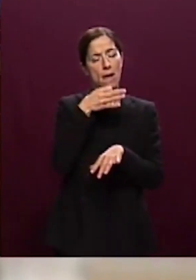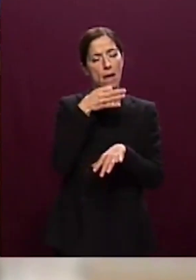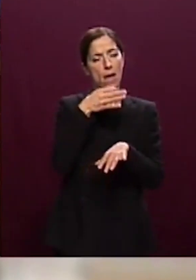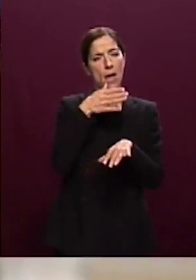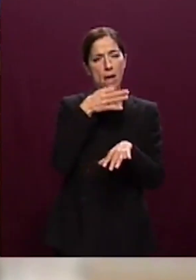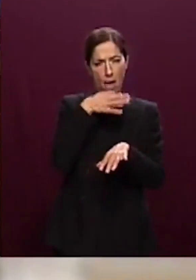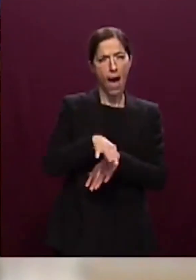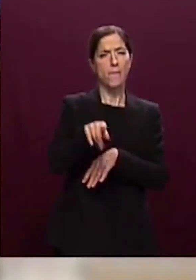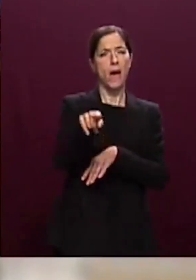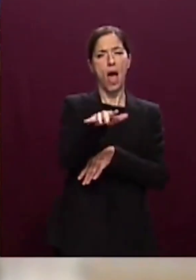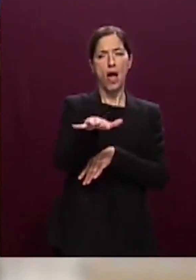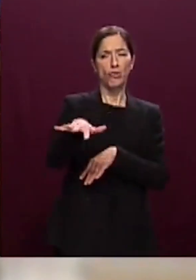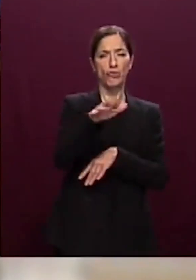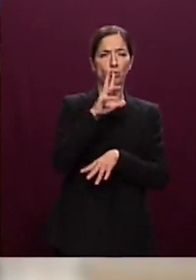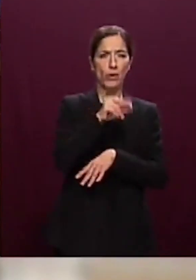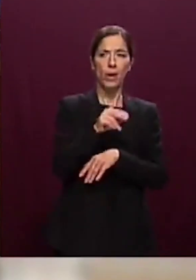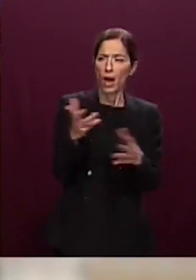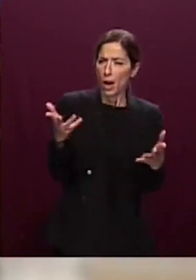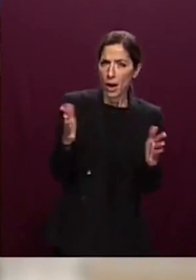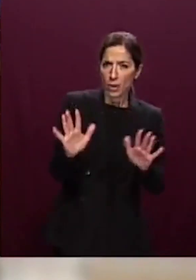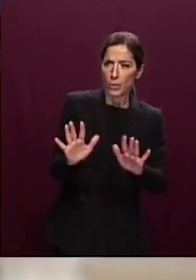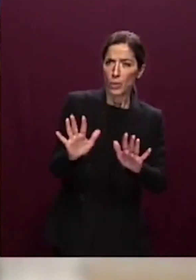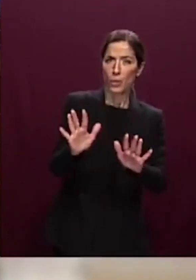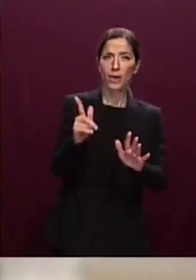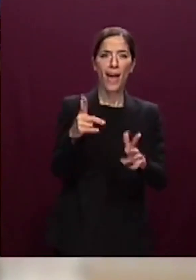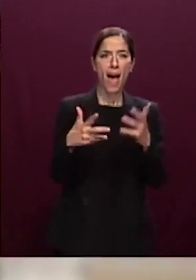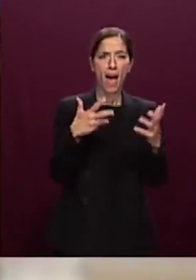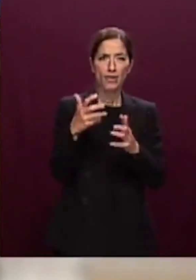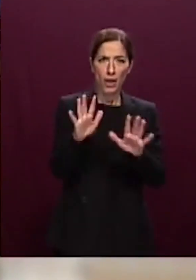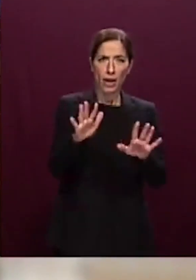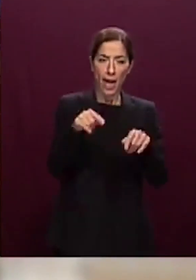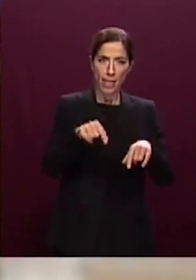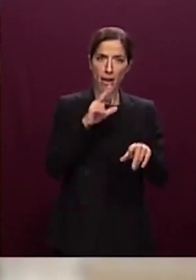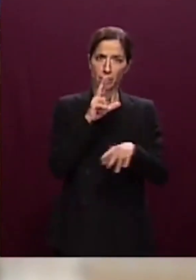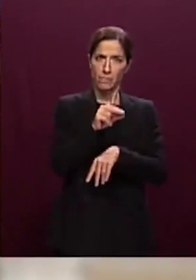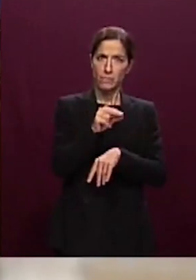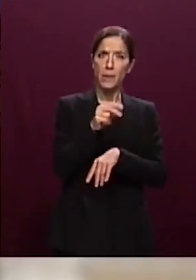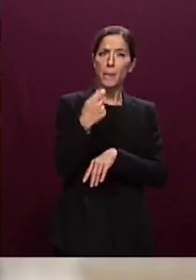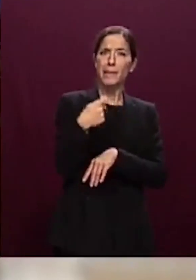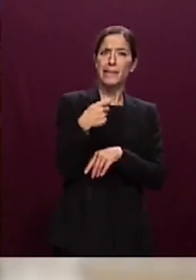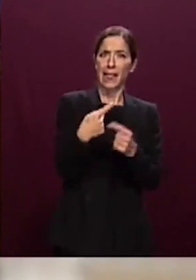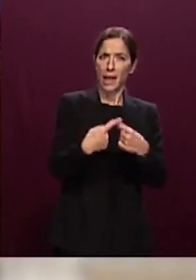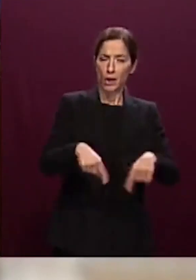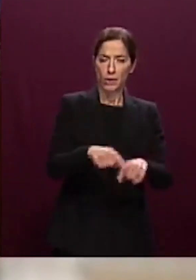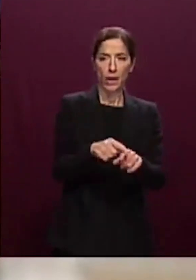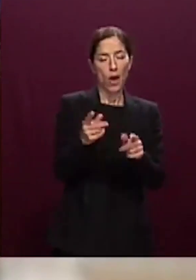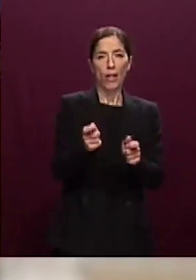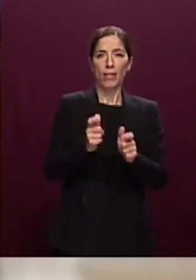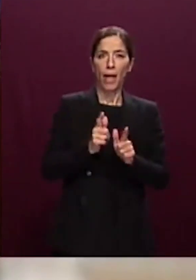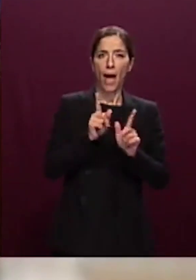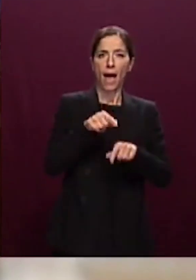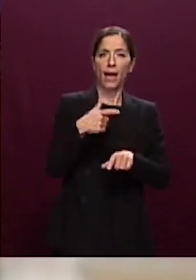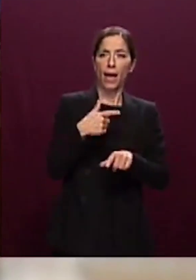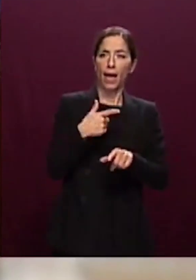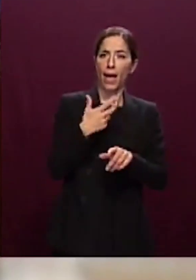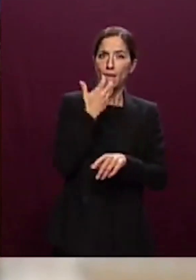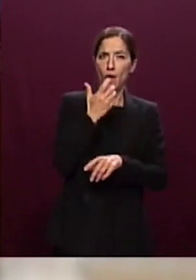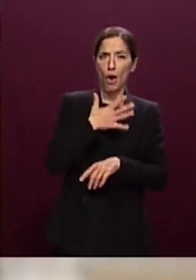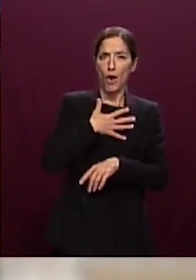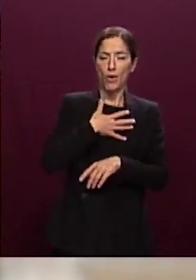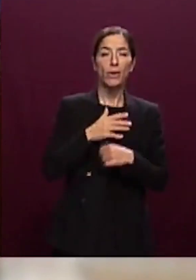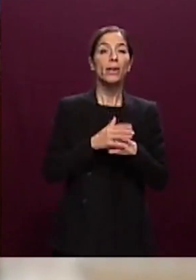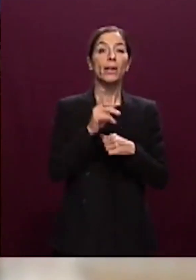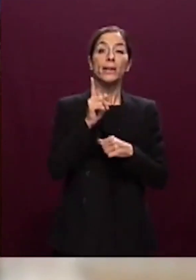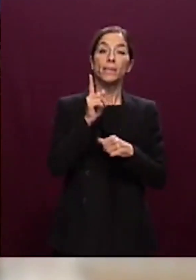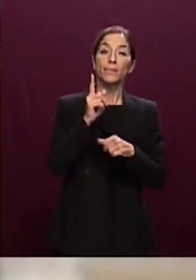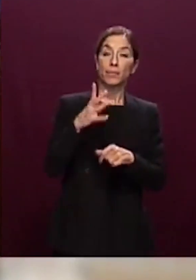dire siete così eccitati Adesso parla alla presidente del consiglio però fate parlare anche gli altri le vorrei dire signor presidente